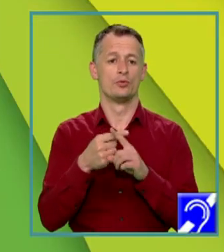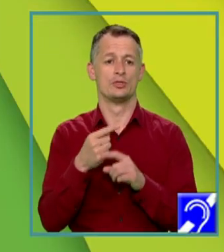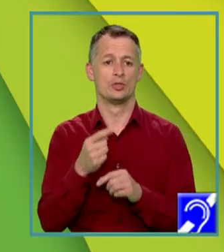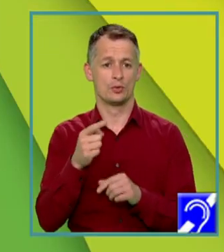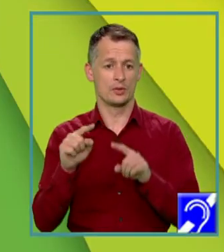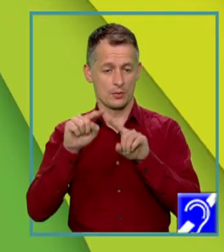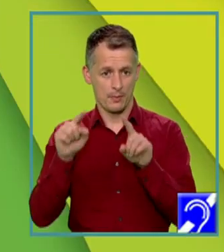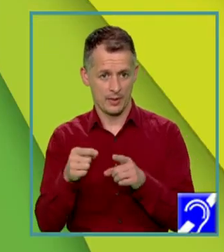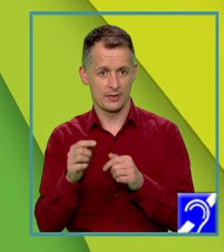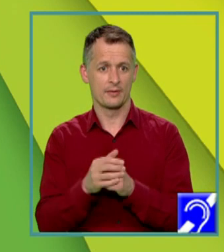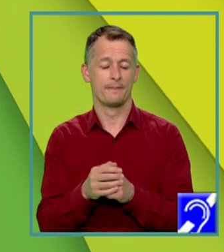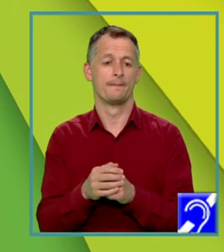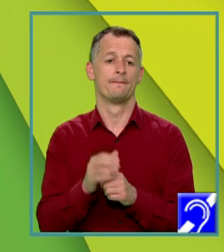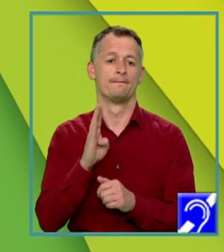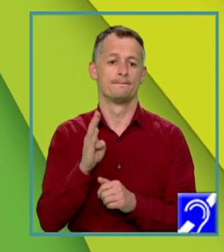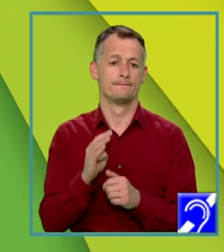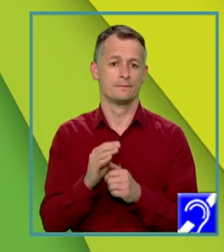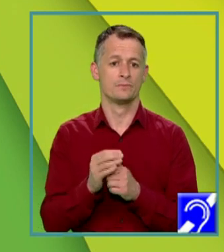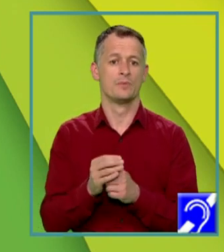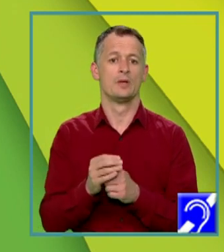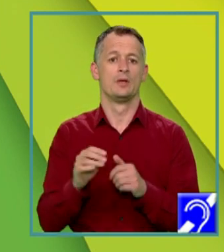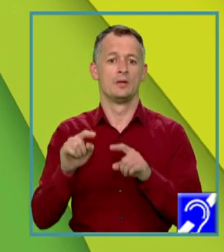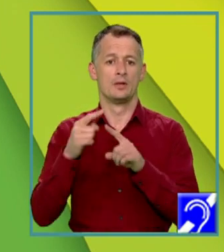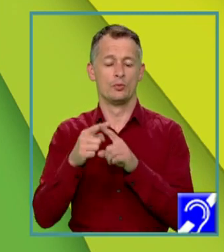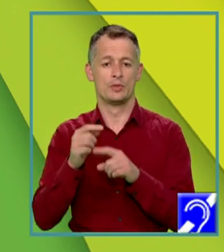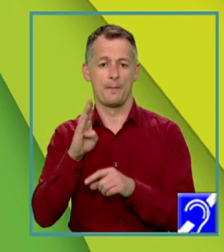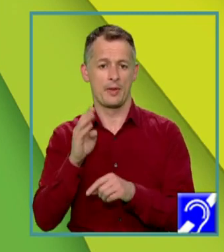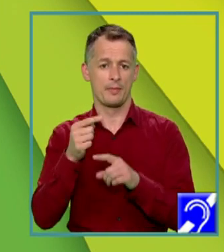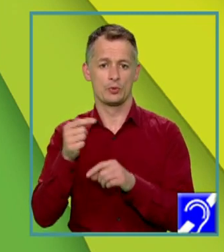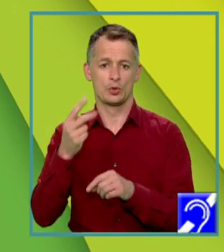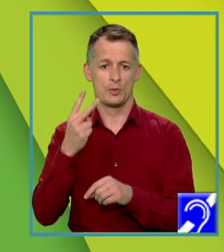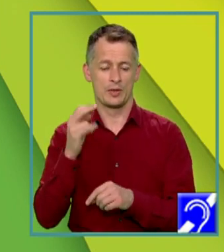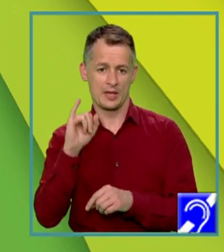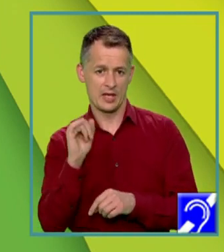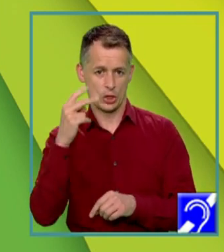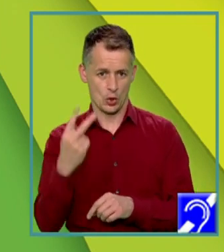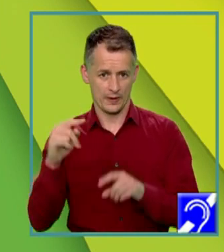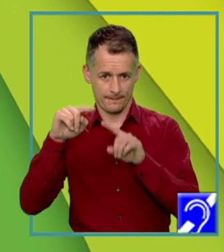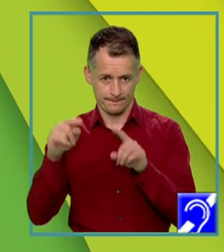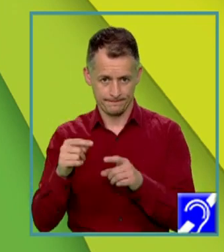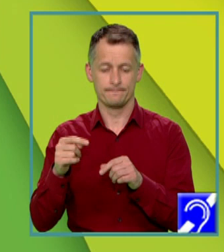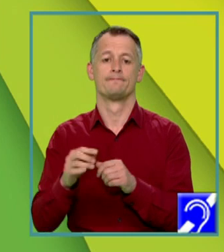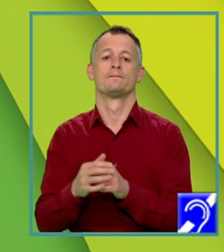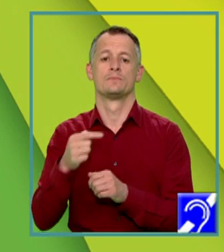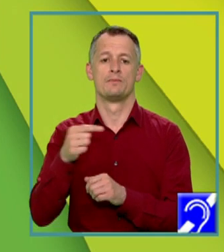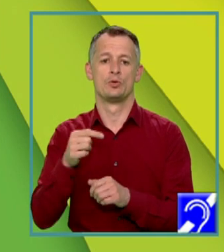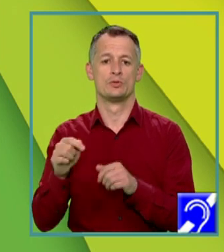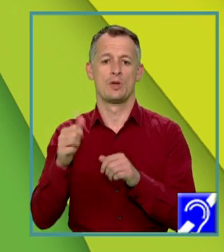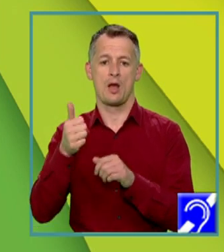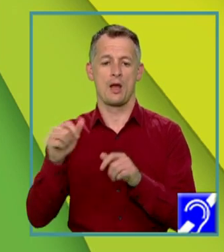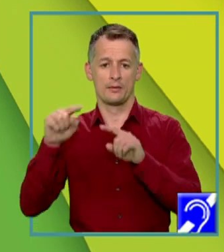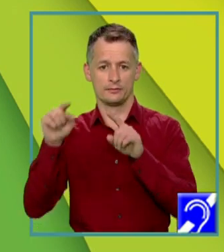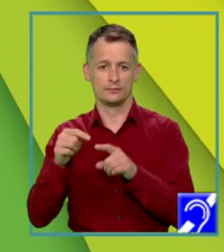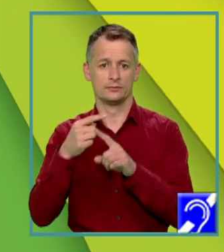b mulți cu b minus 2 minus paranteză a înmulțirii cu A minus e 2 închidem paranteza înmulțit